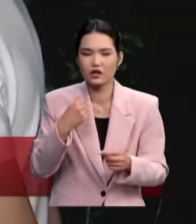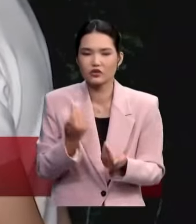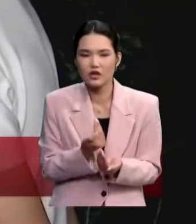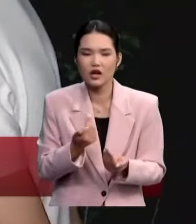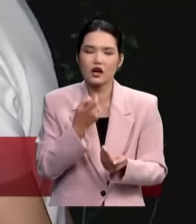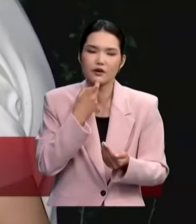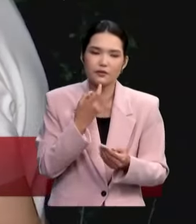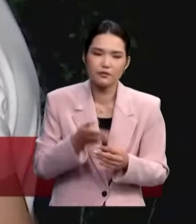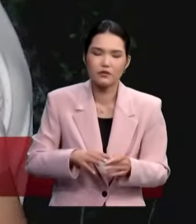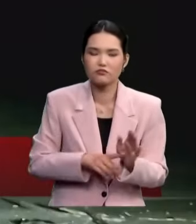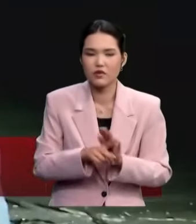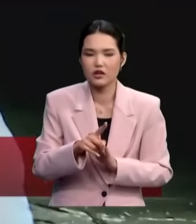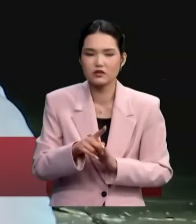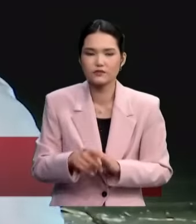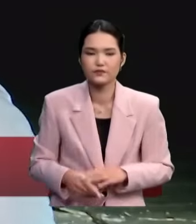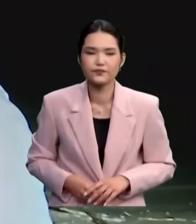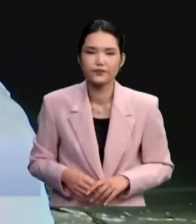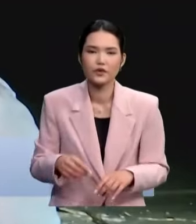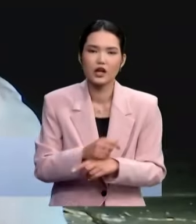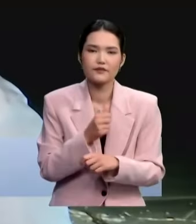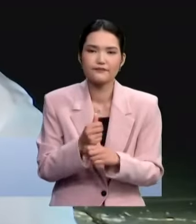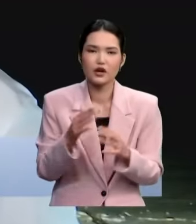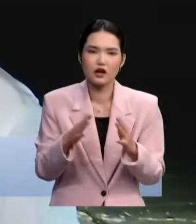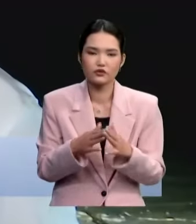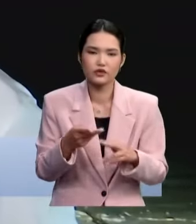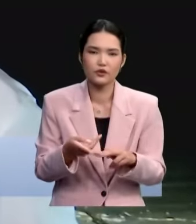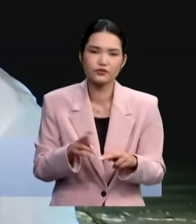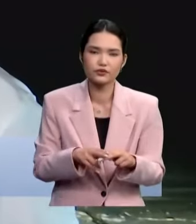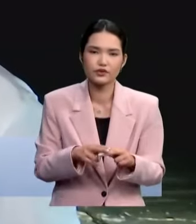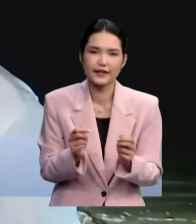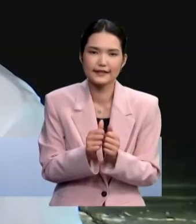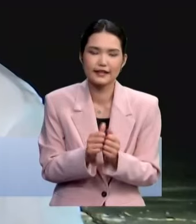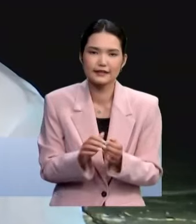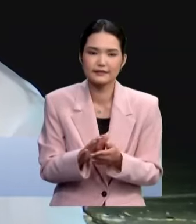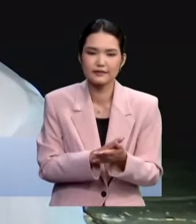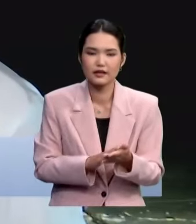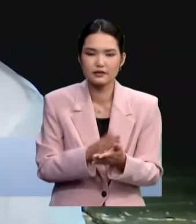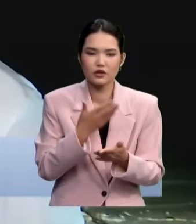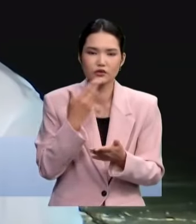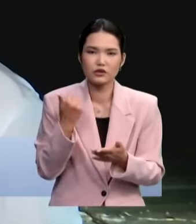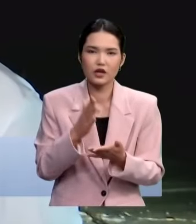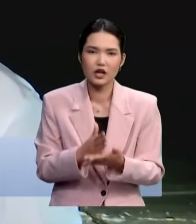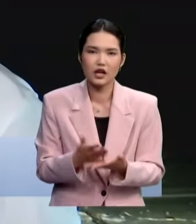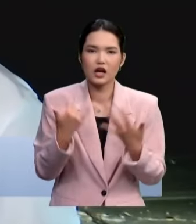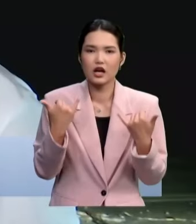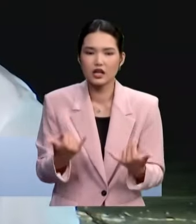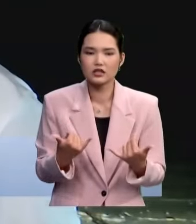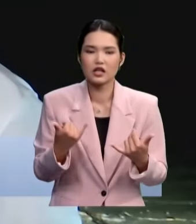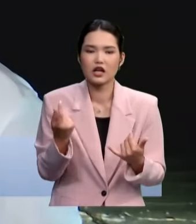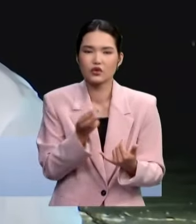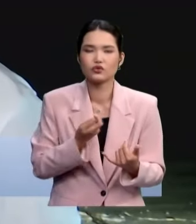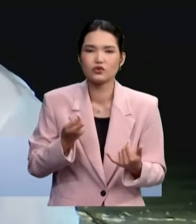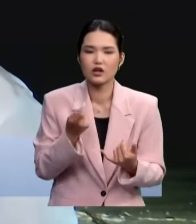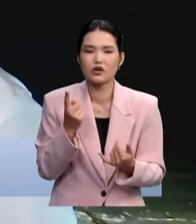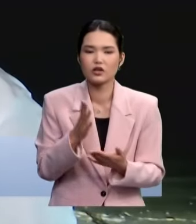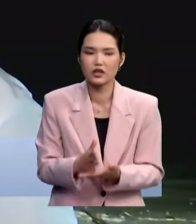шын алаңдатқан басқа мәселе. Басында үй болса, тағы үй ештеңе берілмейді көмек дегенде. Енді жалғыз қарындасым бар,